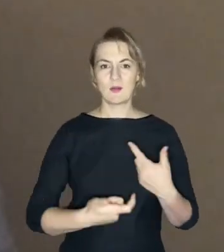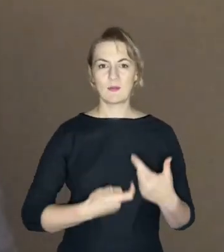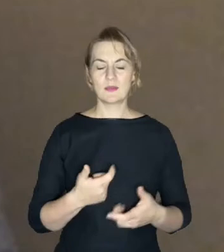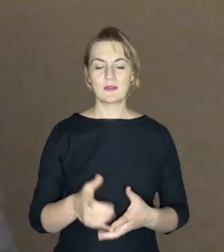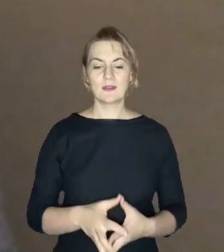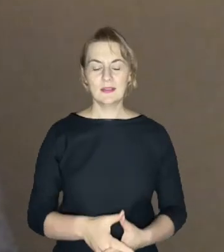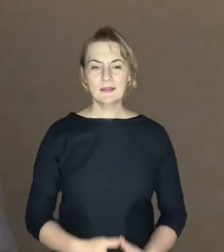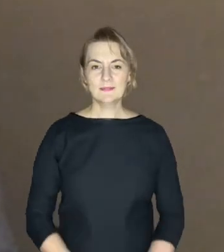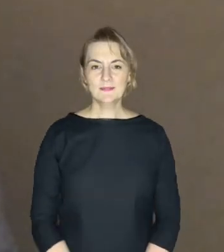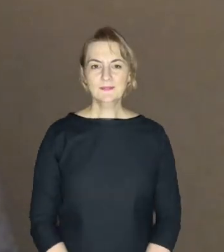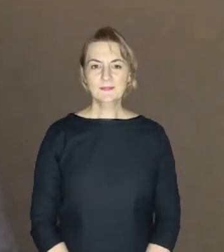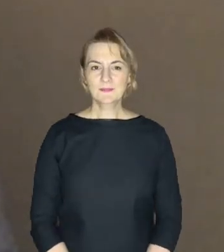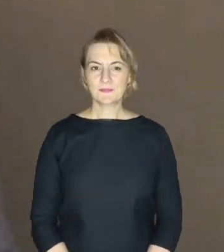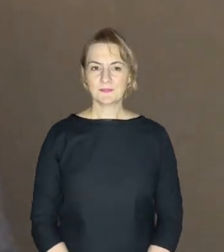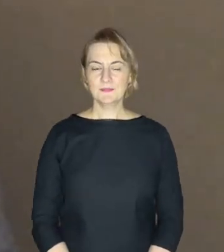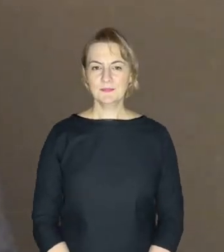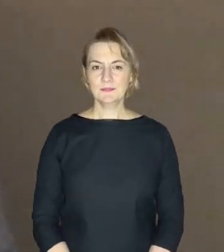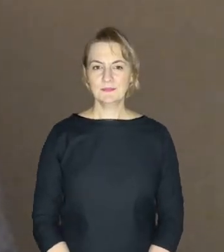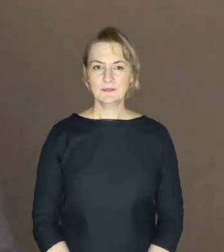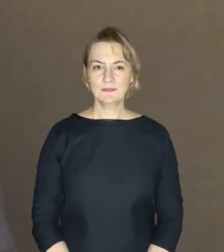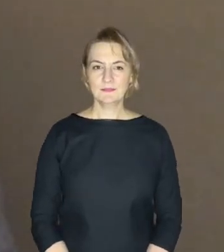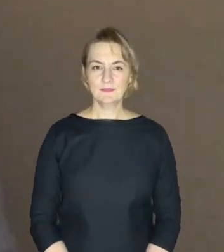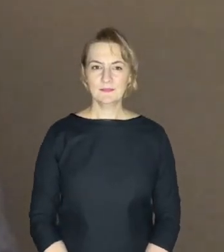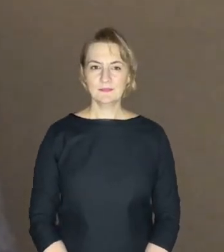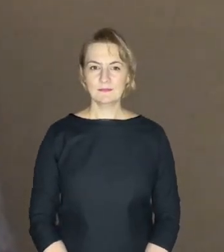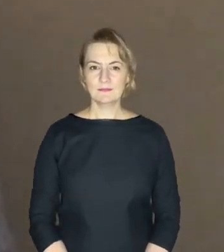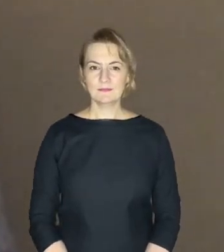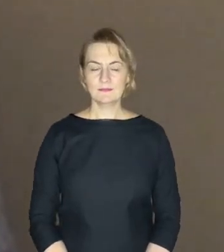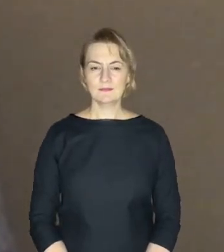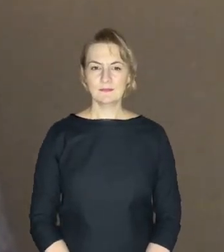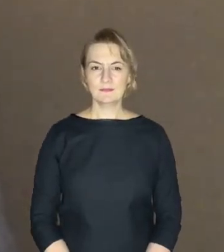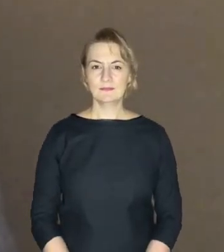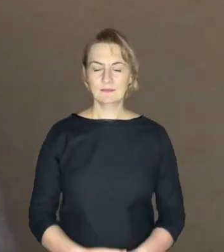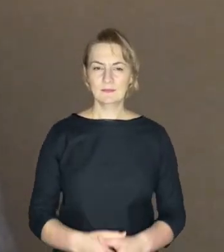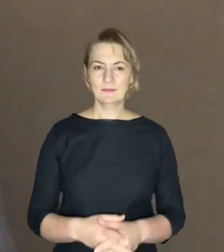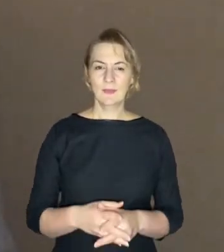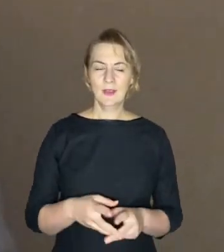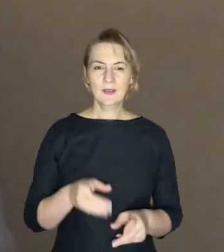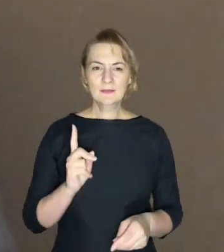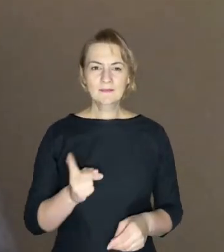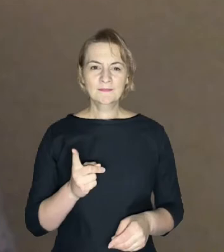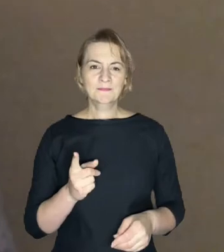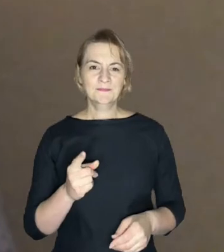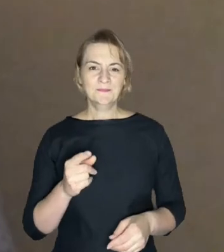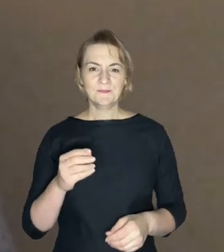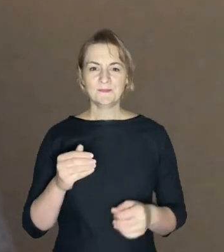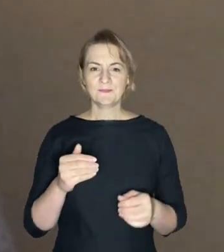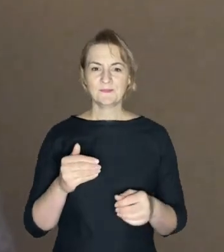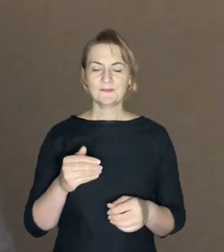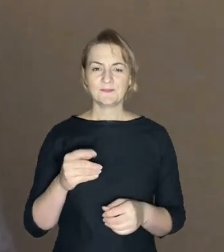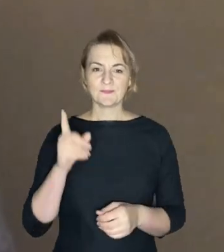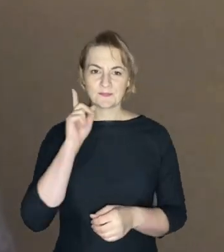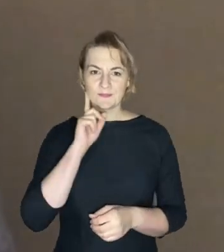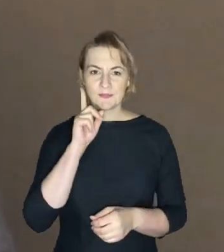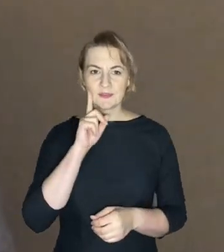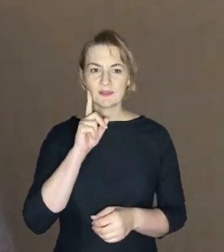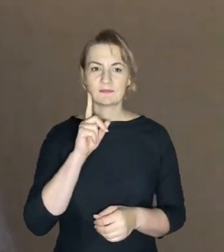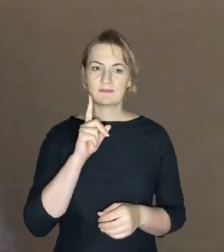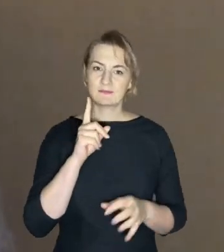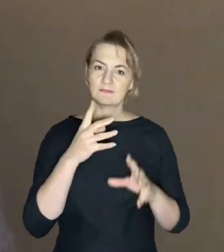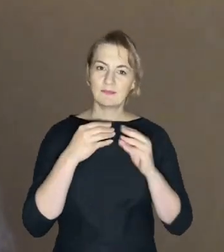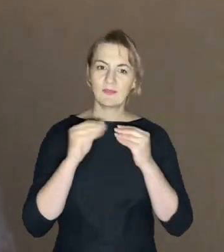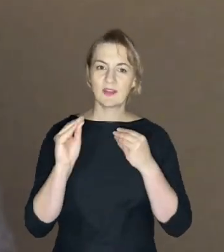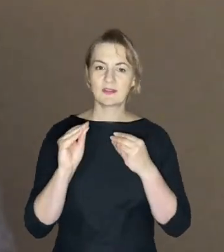czy gospodarczych, ale żeby w ogóle tą energię budzić też w mężczyznach w większym stopniu, tak?